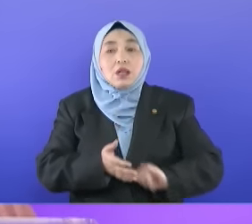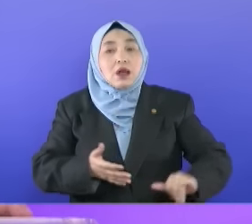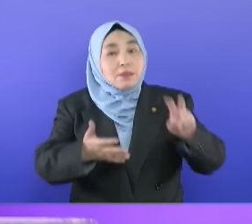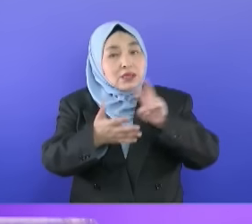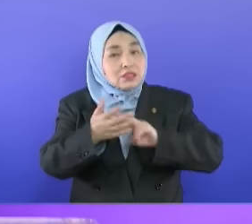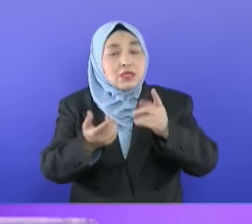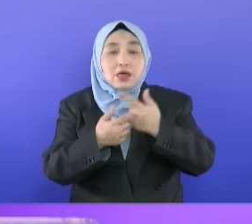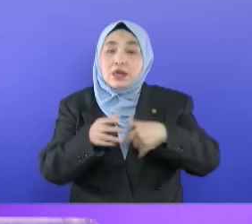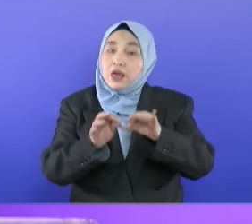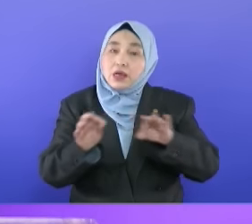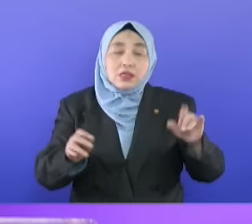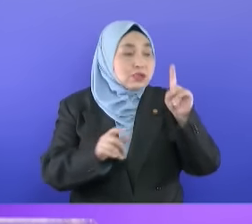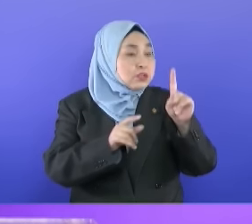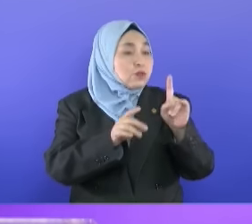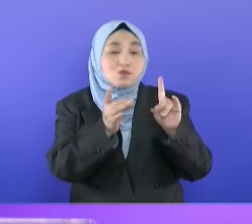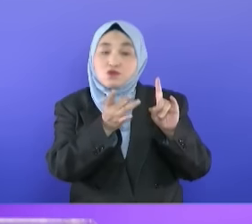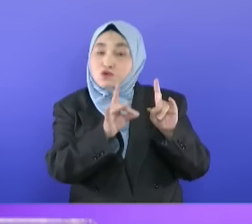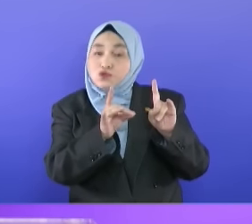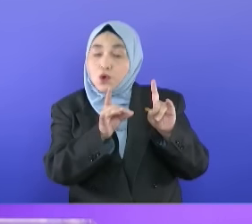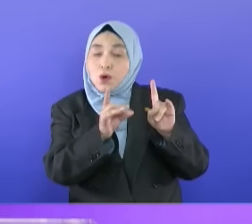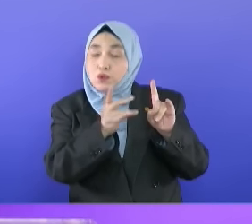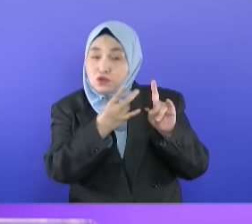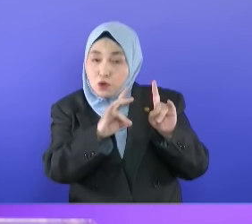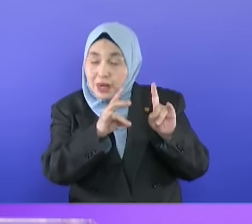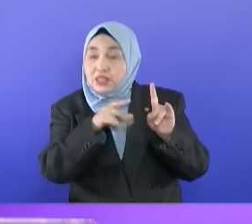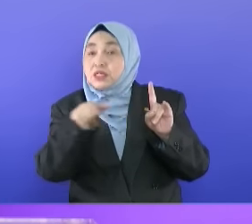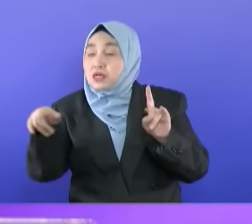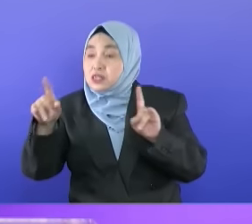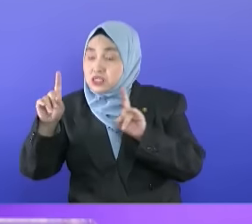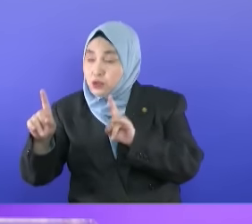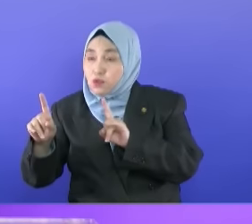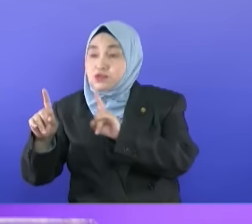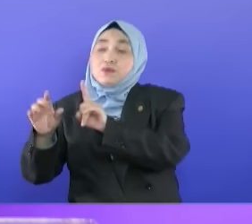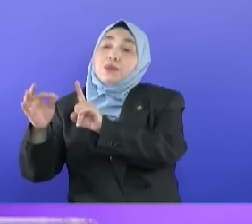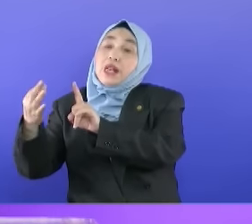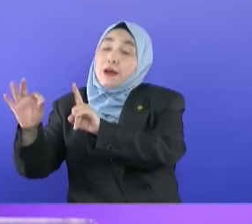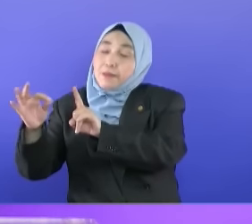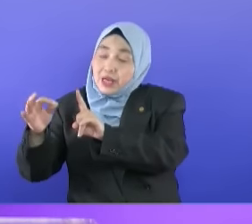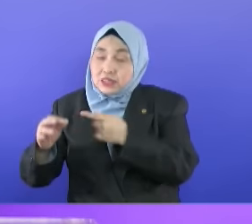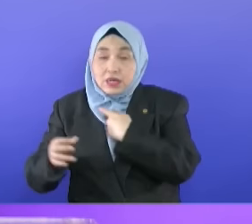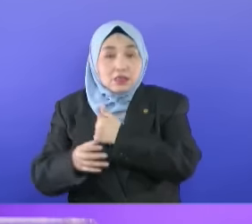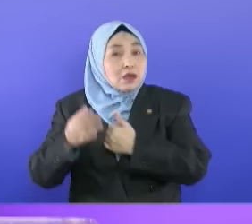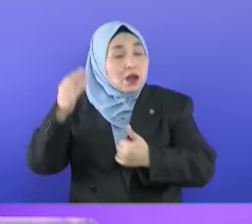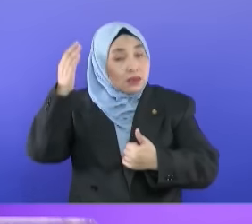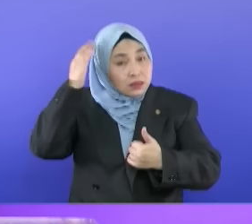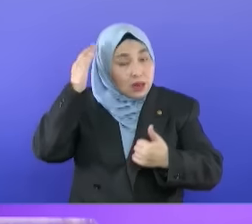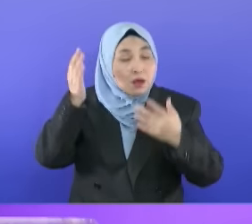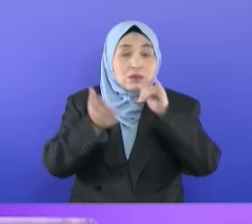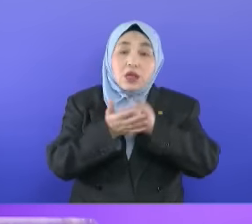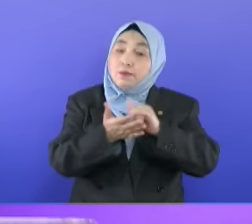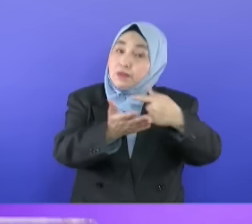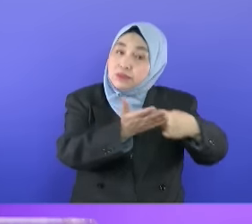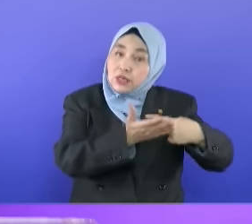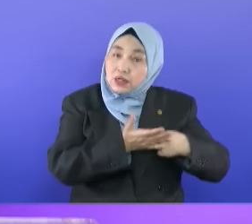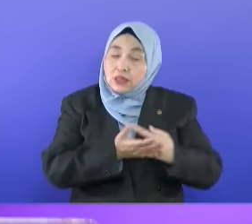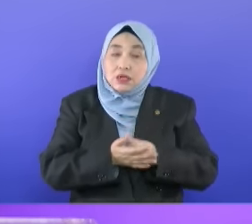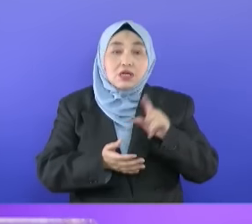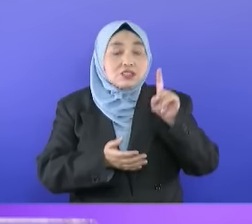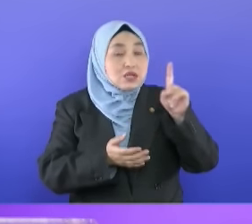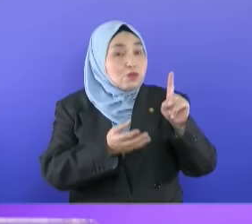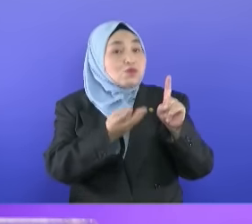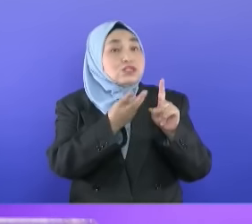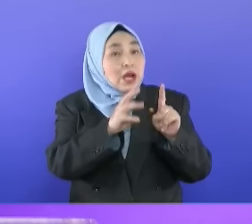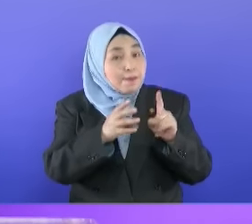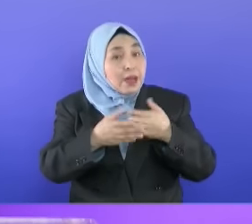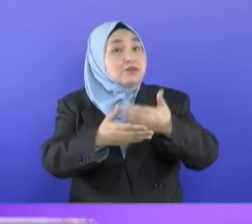yang ke 117 hingga ayat yang ke-119 sebagaimana kita maklum dalam pebincangan kita pada ayat 116 sebelum